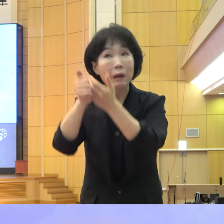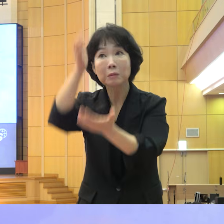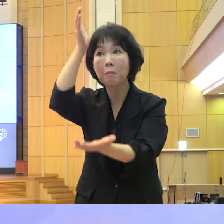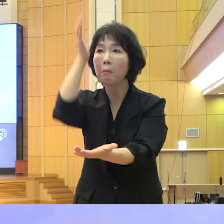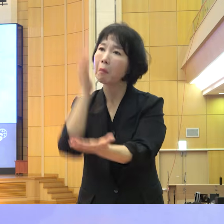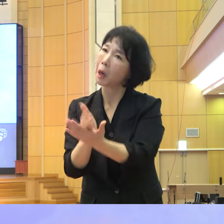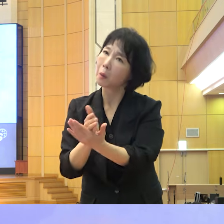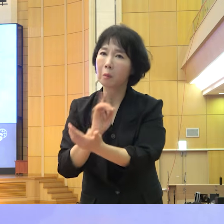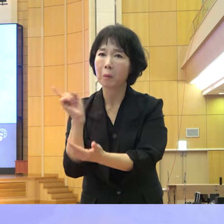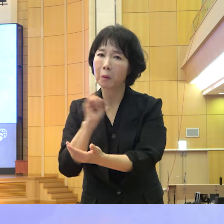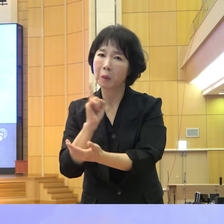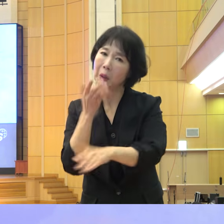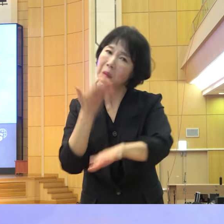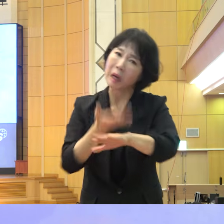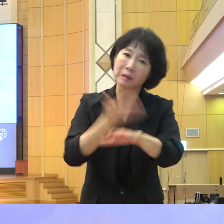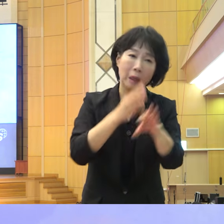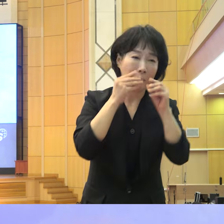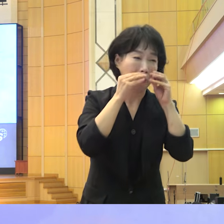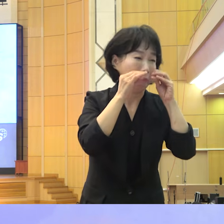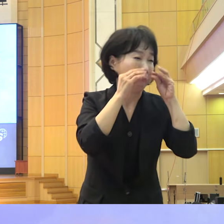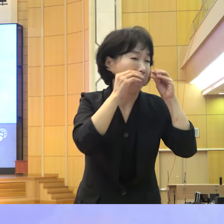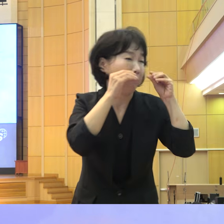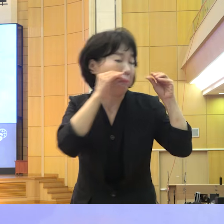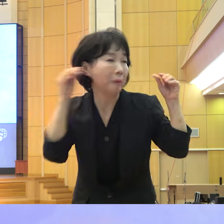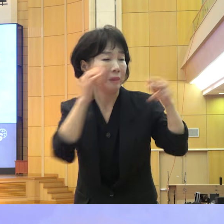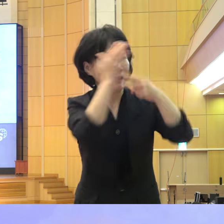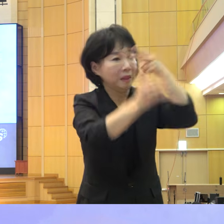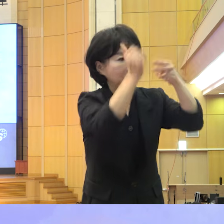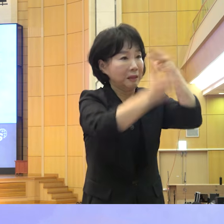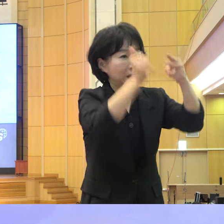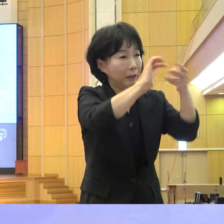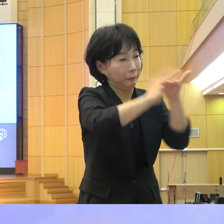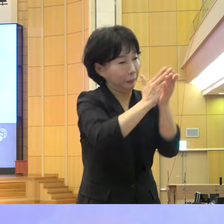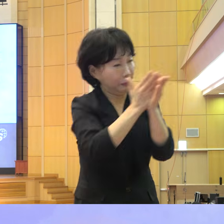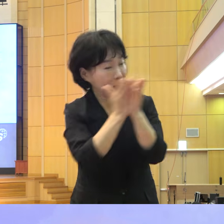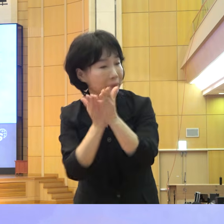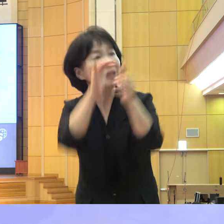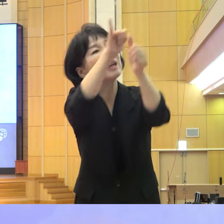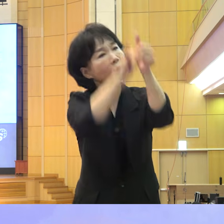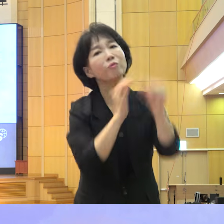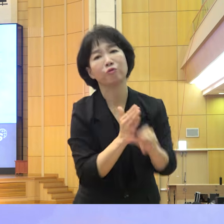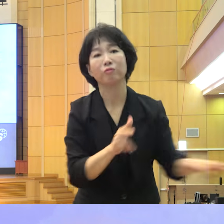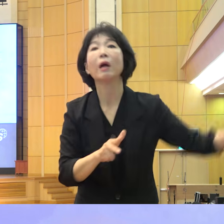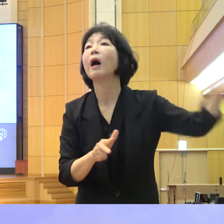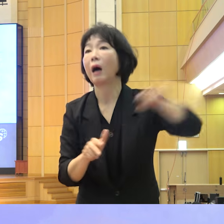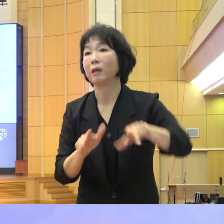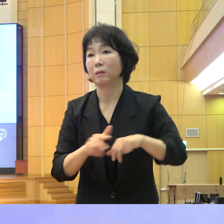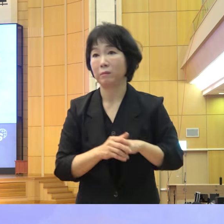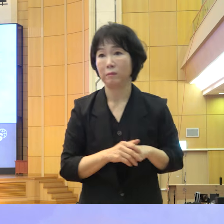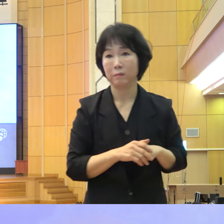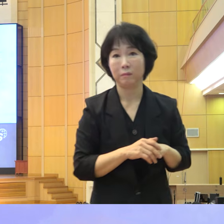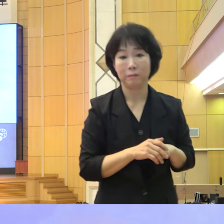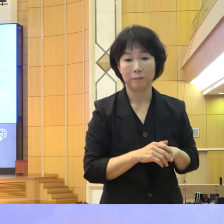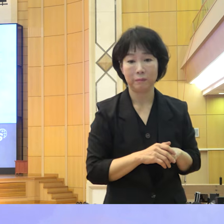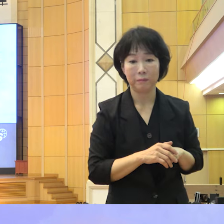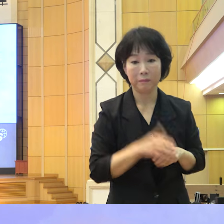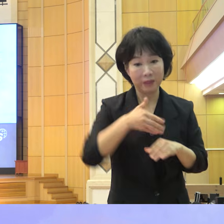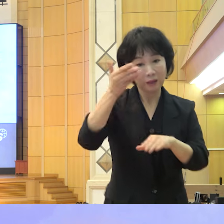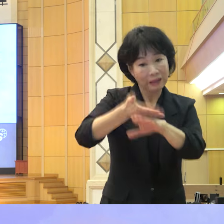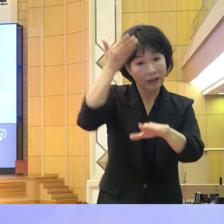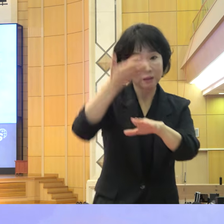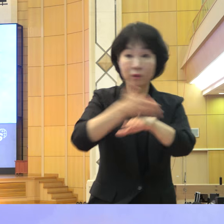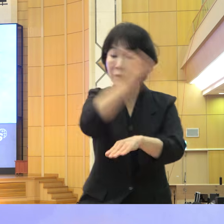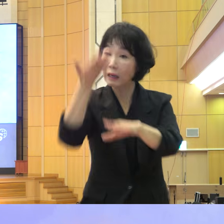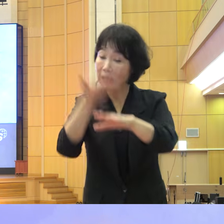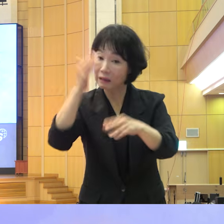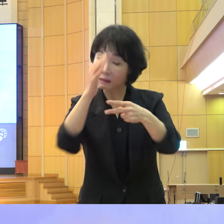외에, 한마디로 말하면 모든 신들이 많은데, 조금 이따 지금 방금 읽어볼까요? 가서 다른